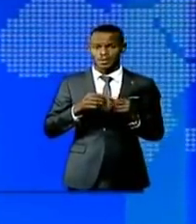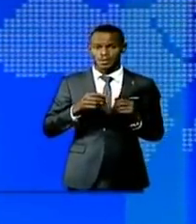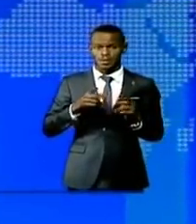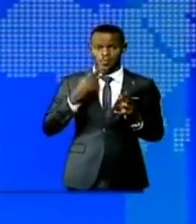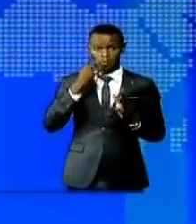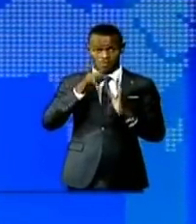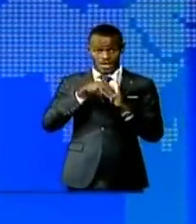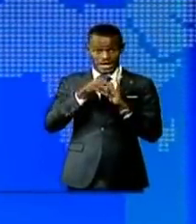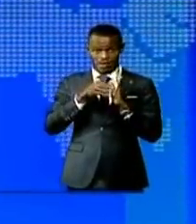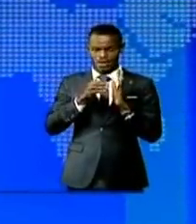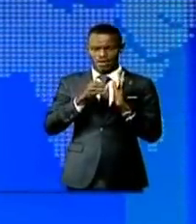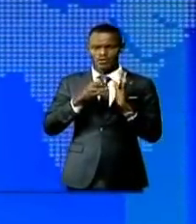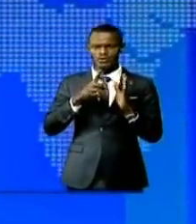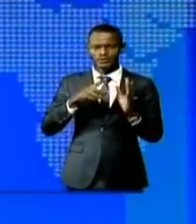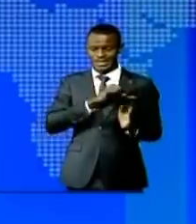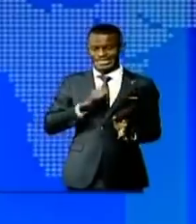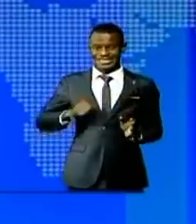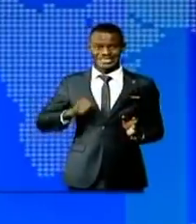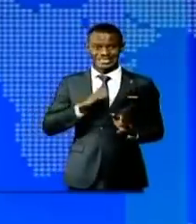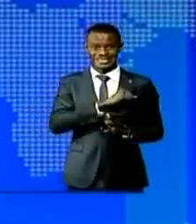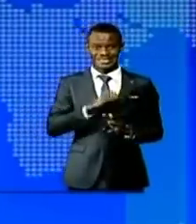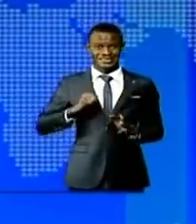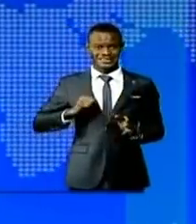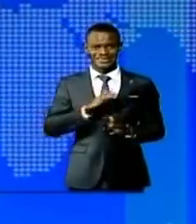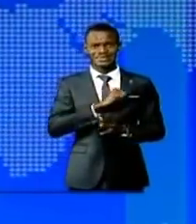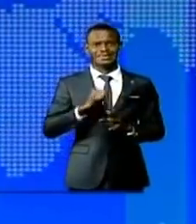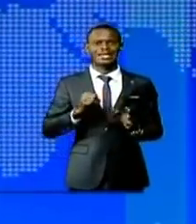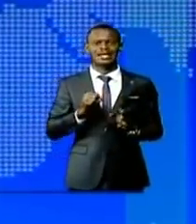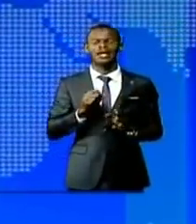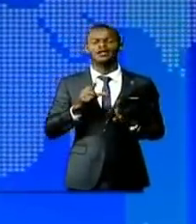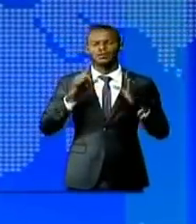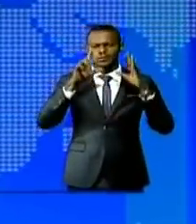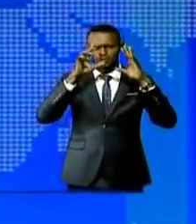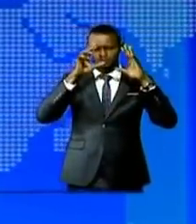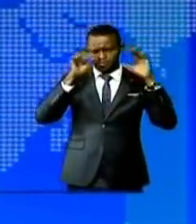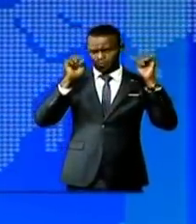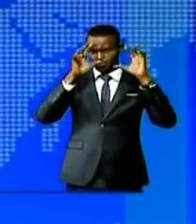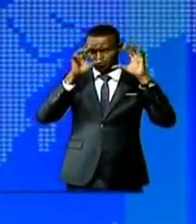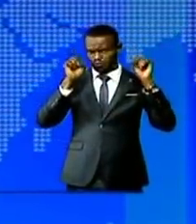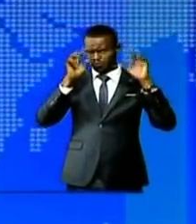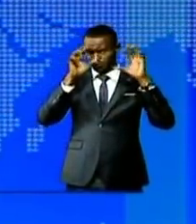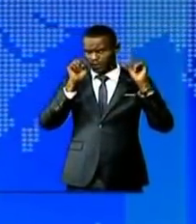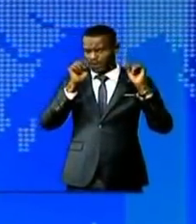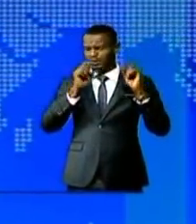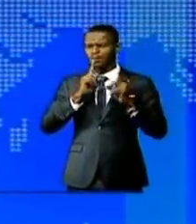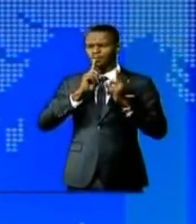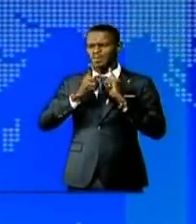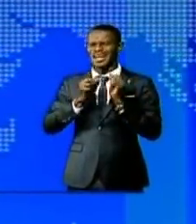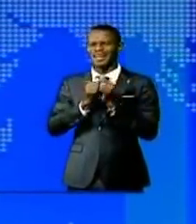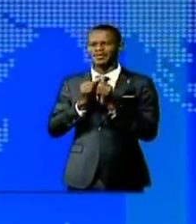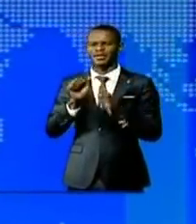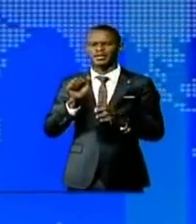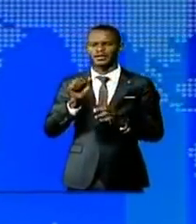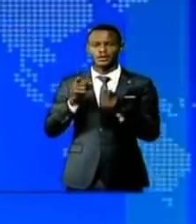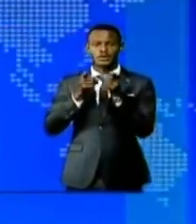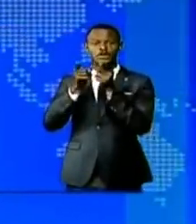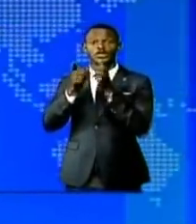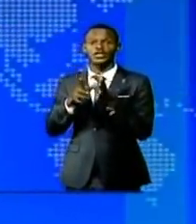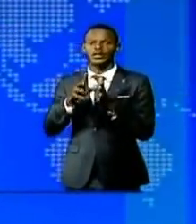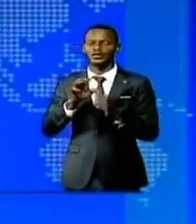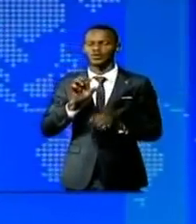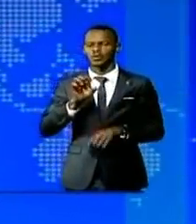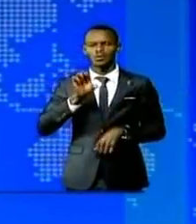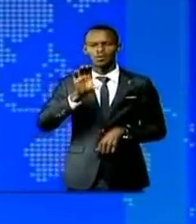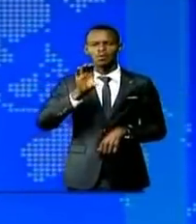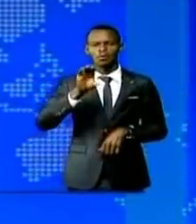s'est entretenu avec le directeur des opérations de la Banque mondiale. Le partenariat entre la RDC et